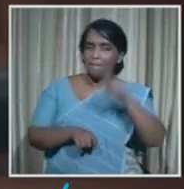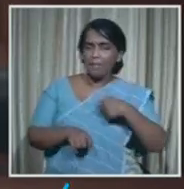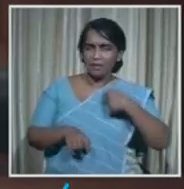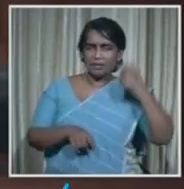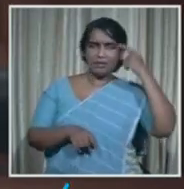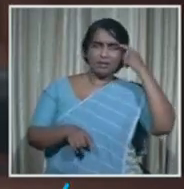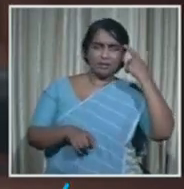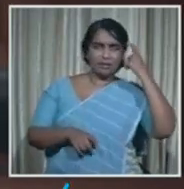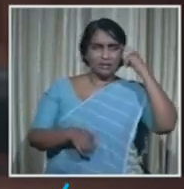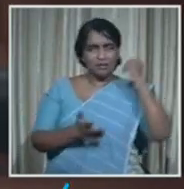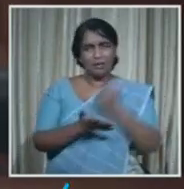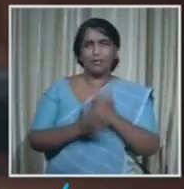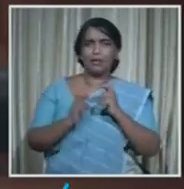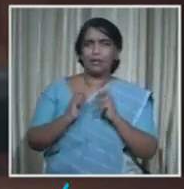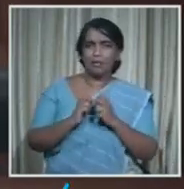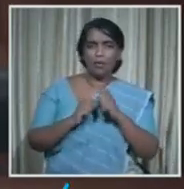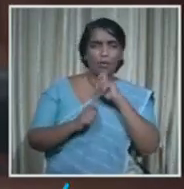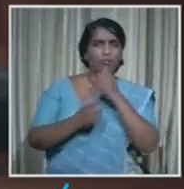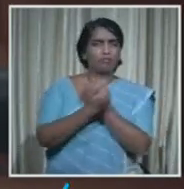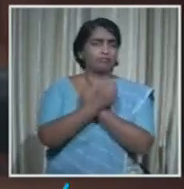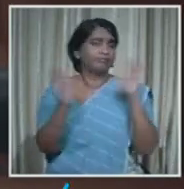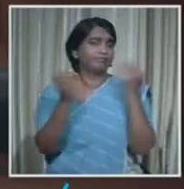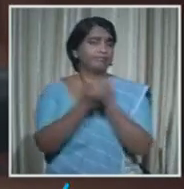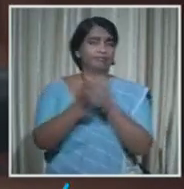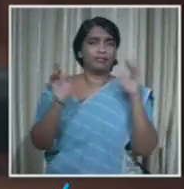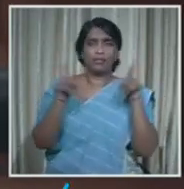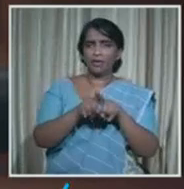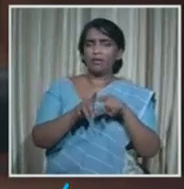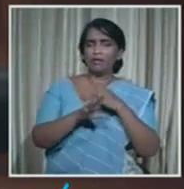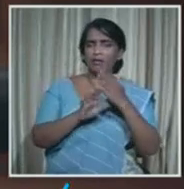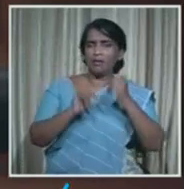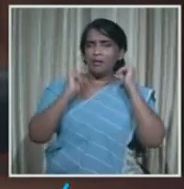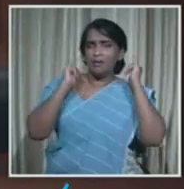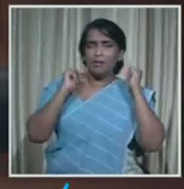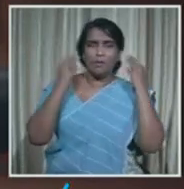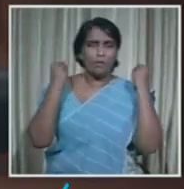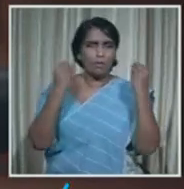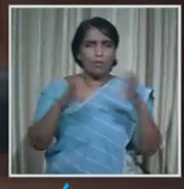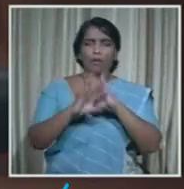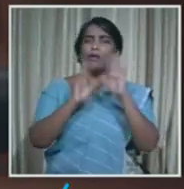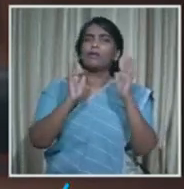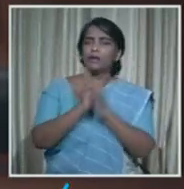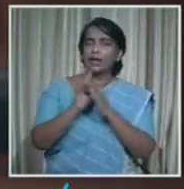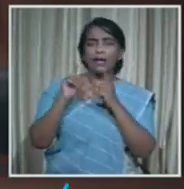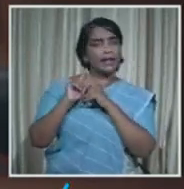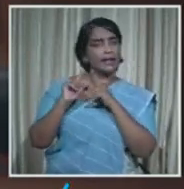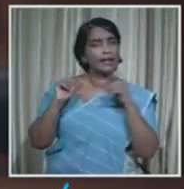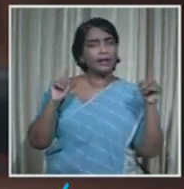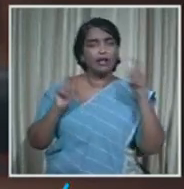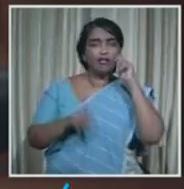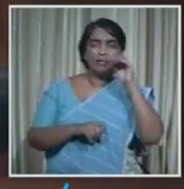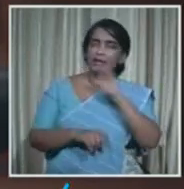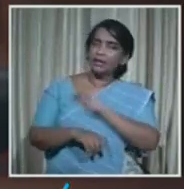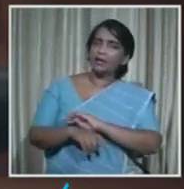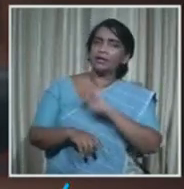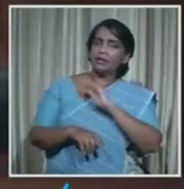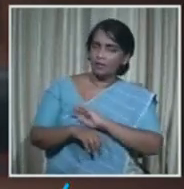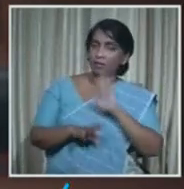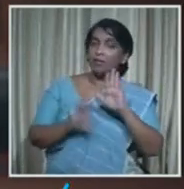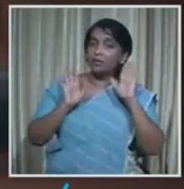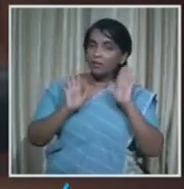තිබුණු වේදනාවන් නඩුවලින් නිදාස් වෙන විදිය මේ සිද්ධ වෙන අපරාධ මේ ඔක්කොම පිළිවන් දීර්ඝ කාලයක් මේ ජනතාව ඉවසගෙන හිටියා